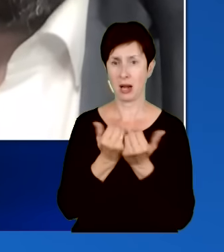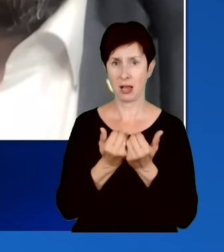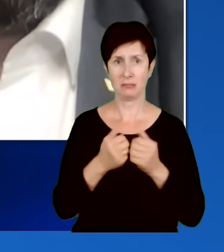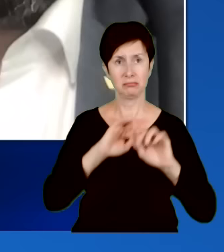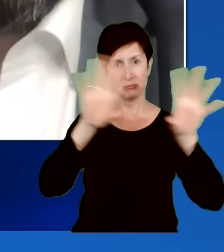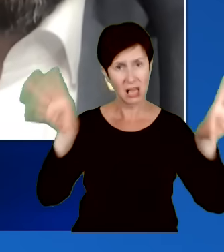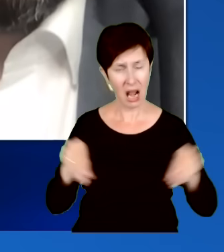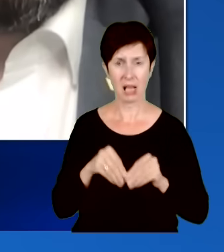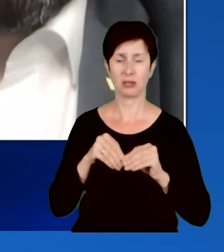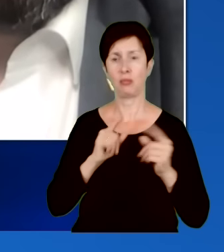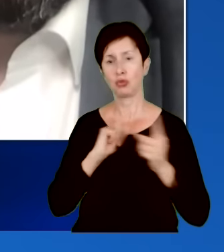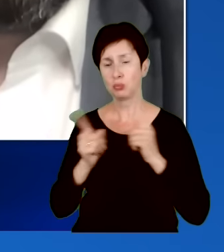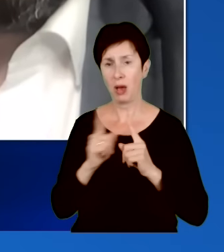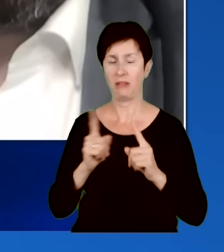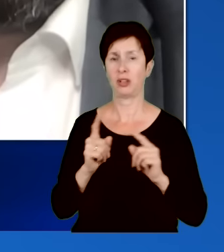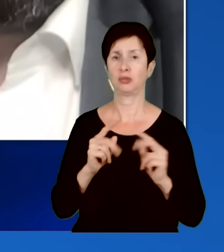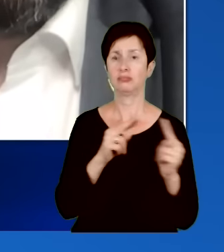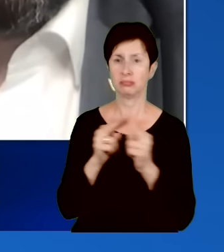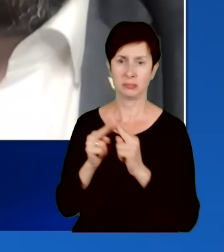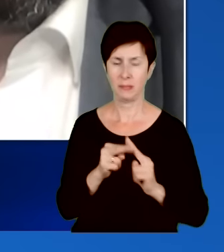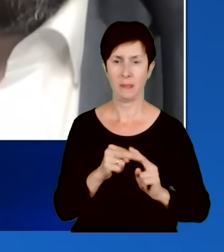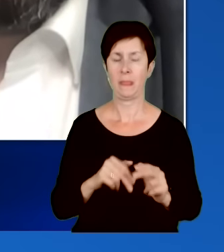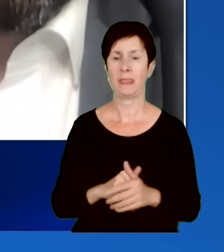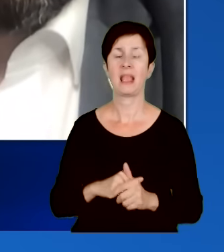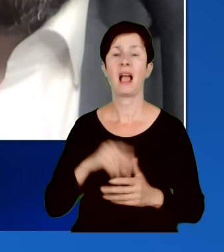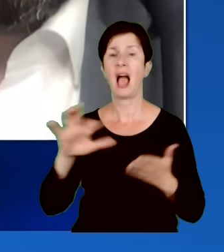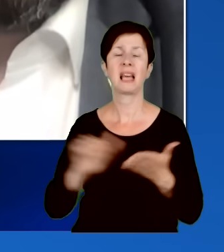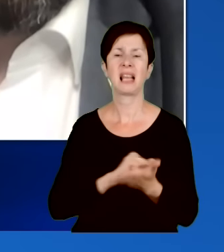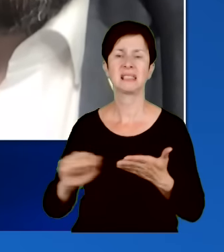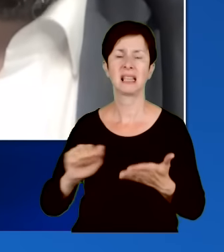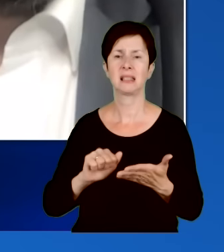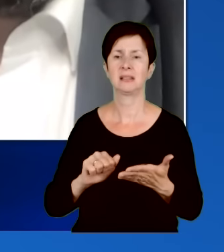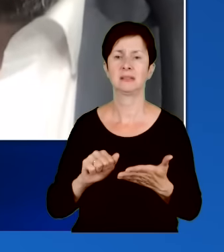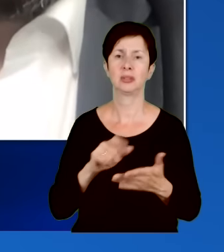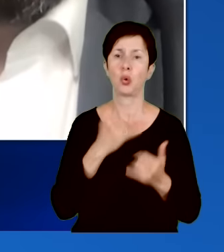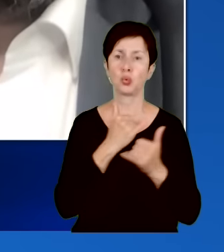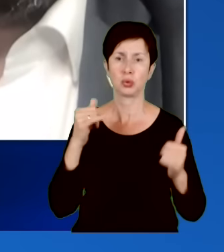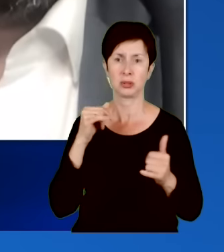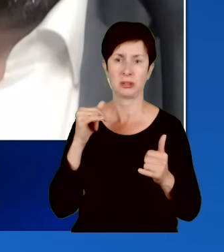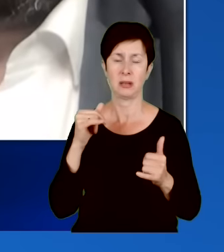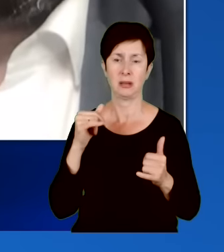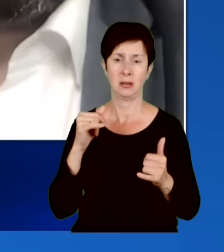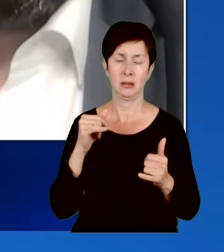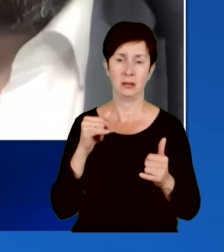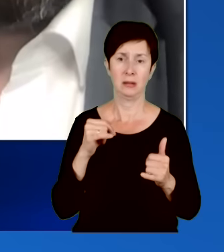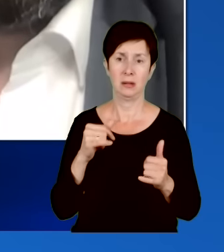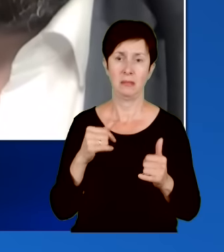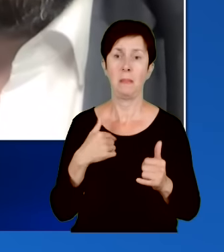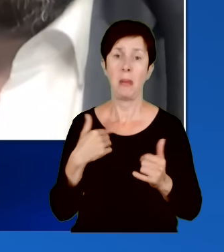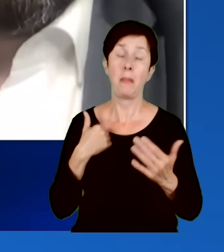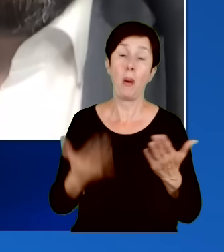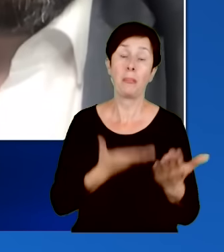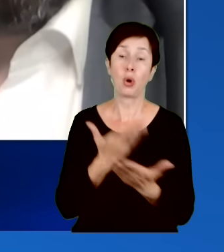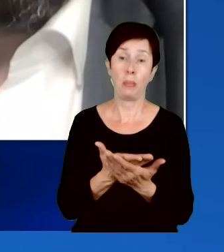ustalić konkrety ten reset oczywiście obejmował różne aspekty obejmowałby tak bo my to zaproponowaliśmy